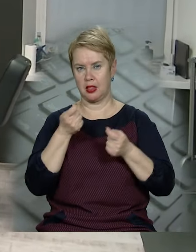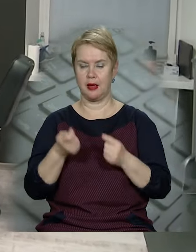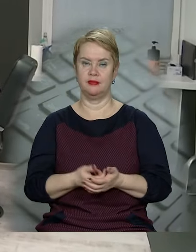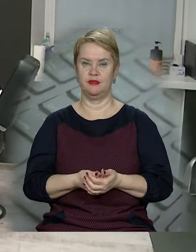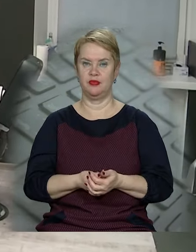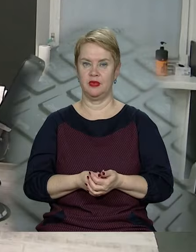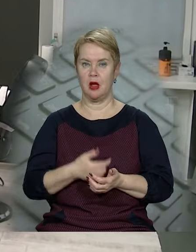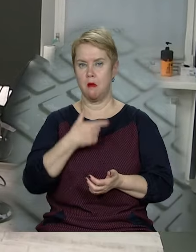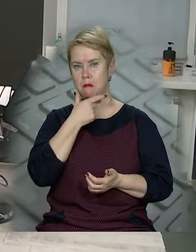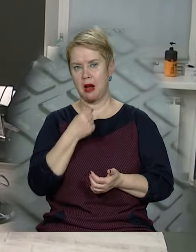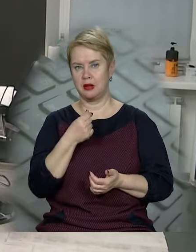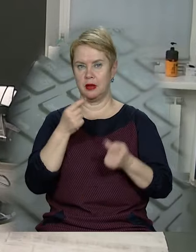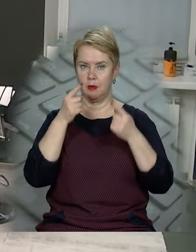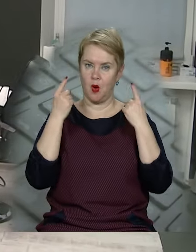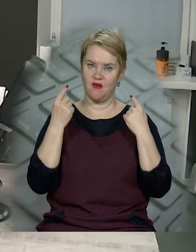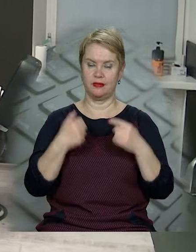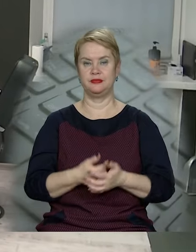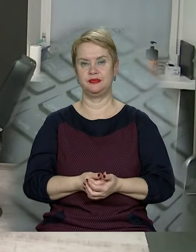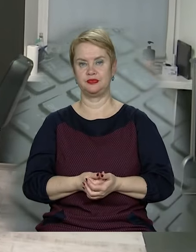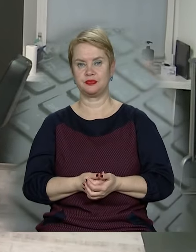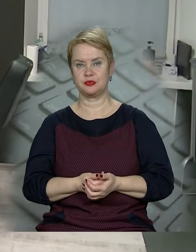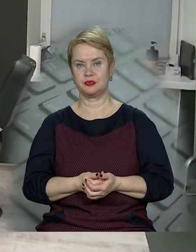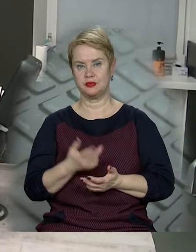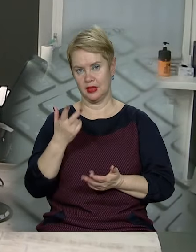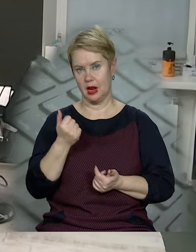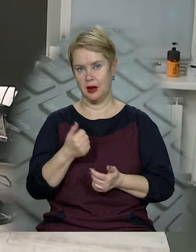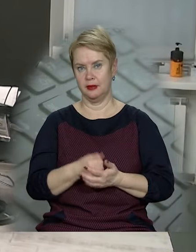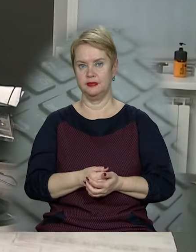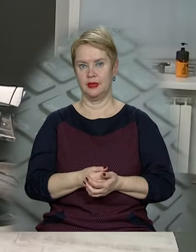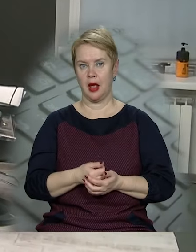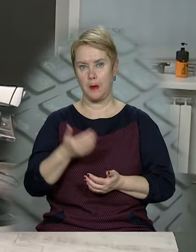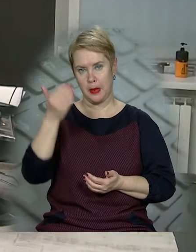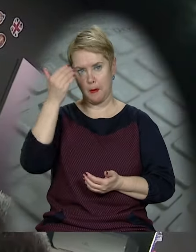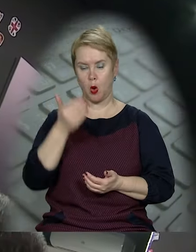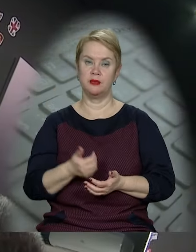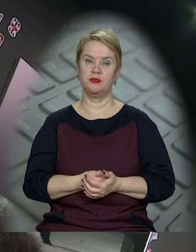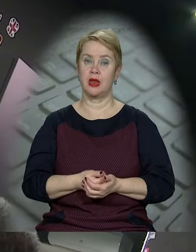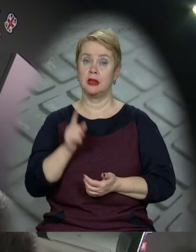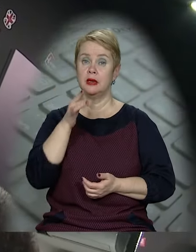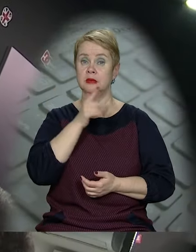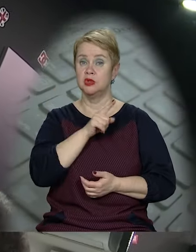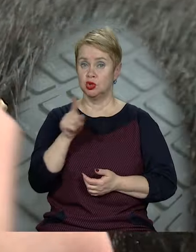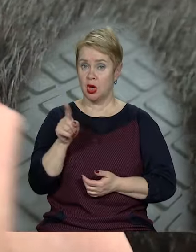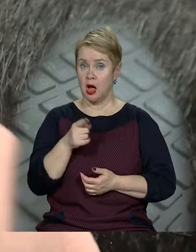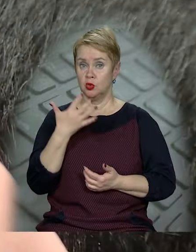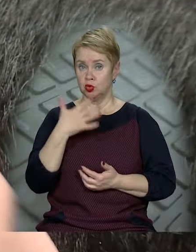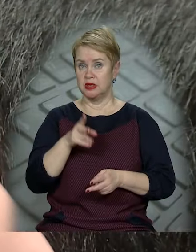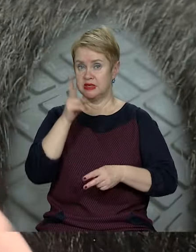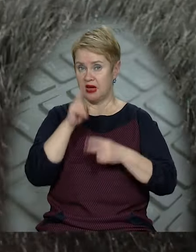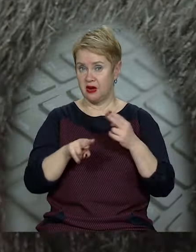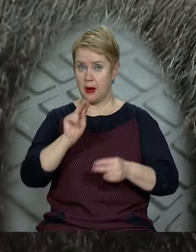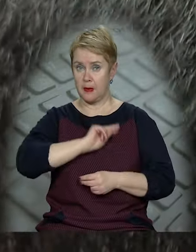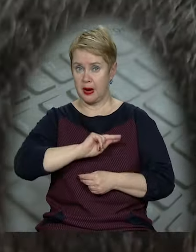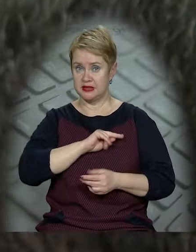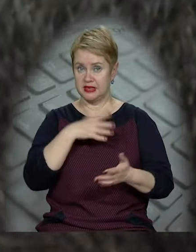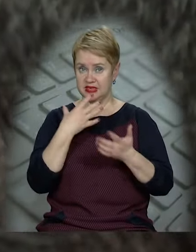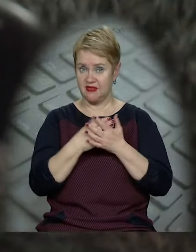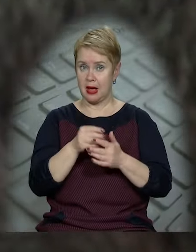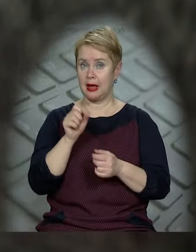там, бороде, к бровям, ну и все. Ну да, и пробор обязательно. Тим часом Азамат вже завершив працювати зі